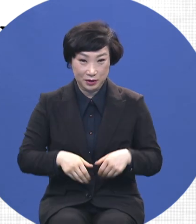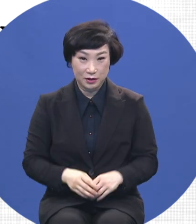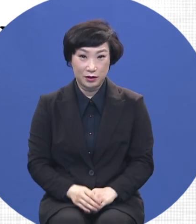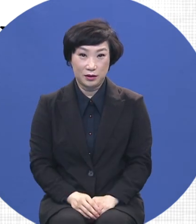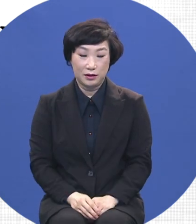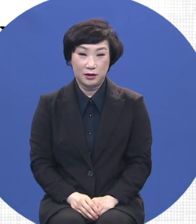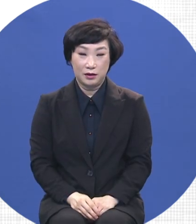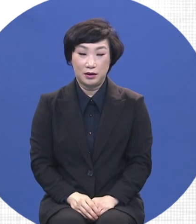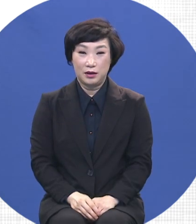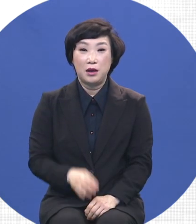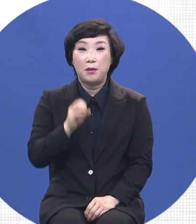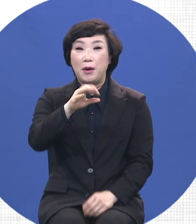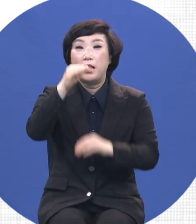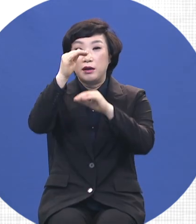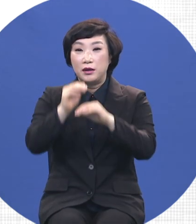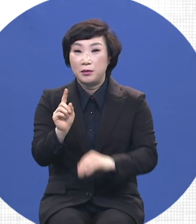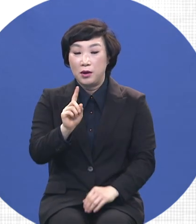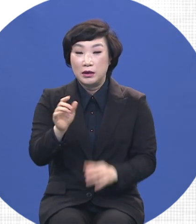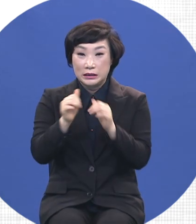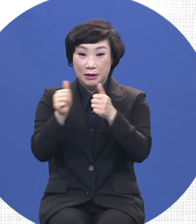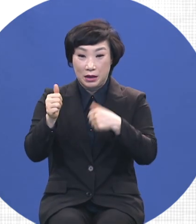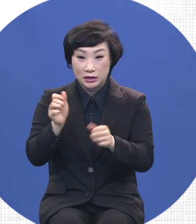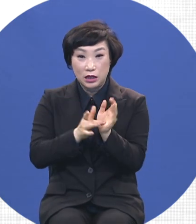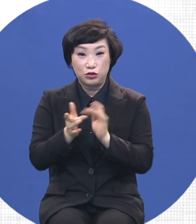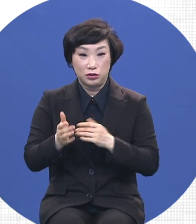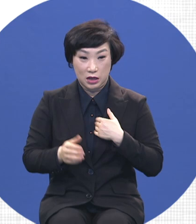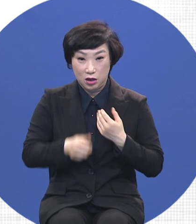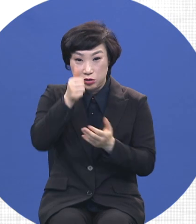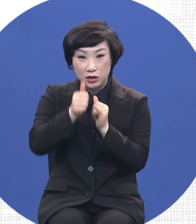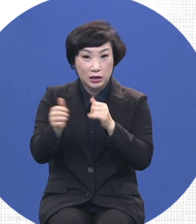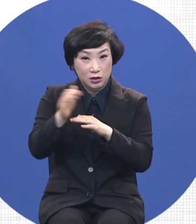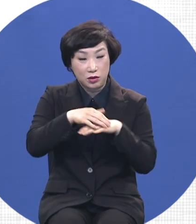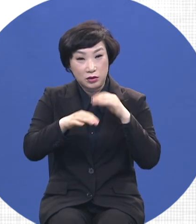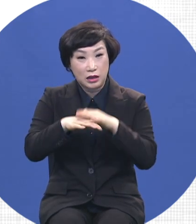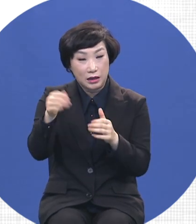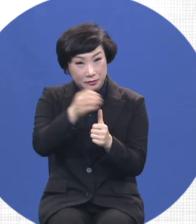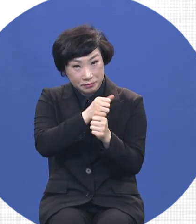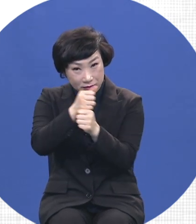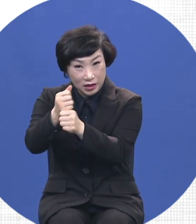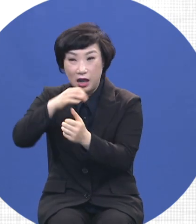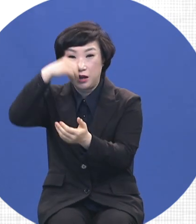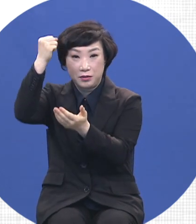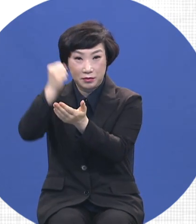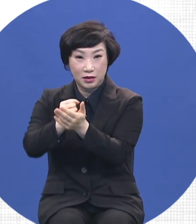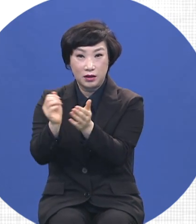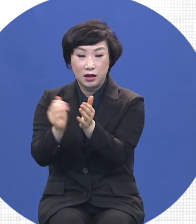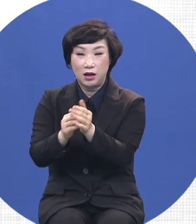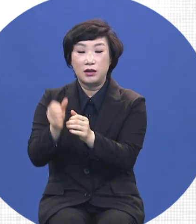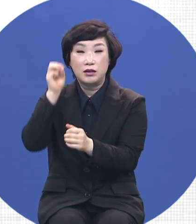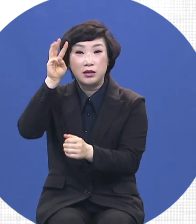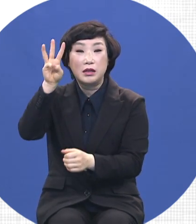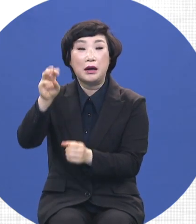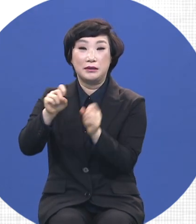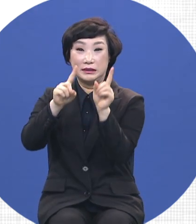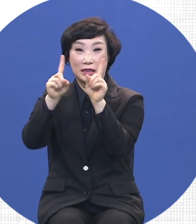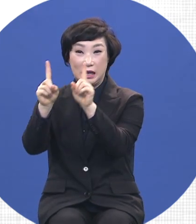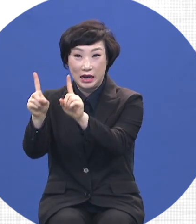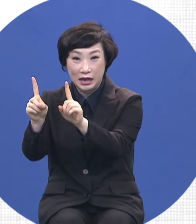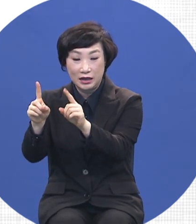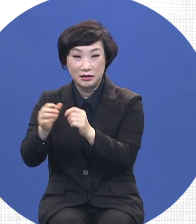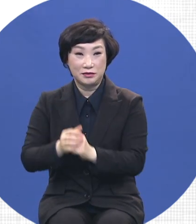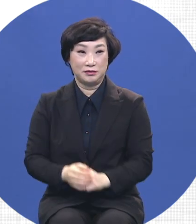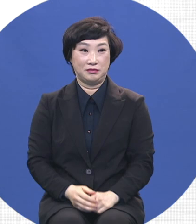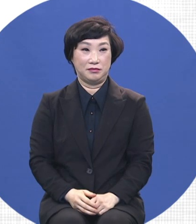기억하라. 이르시기를 인자가 죄인의 손에 넘기워 십자가에 못 박히고 제3일에 다시 살아나야